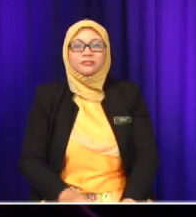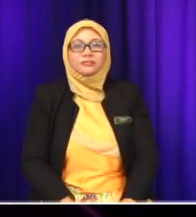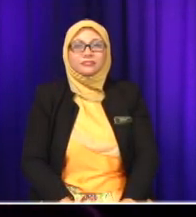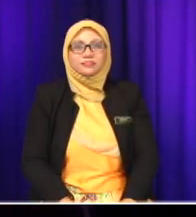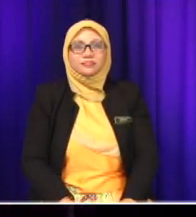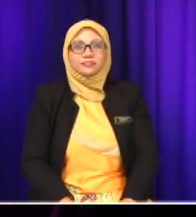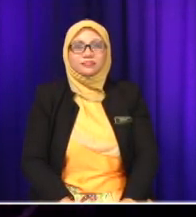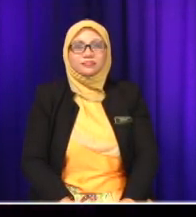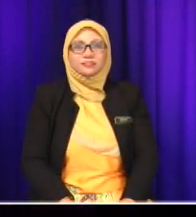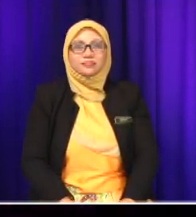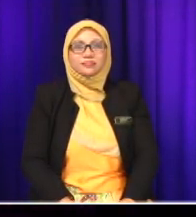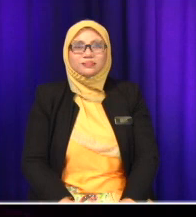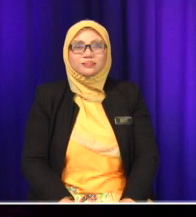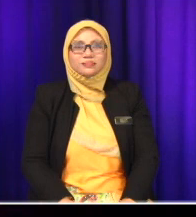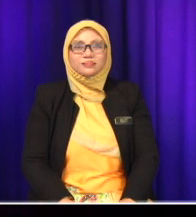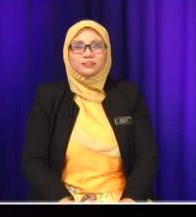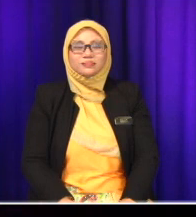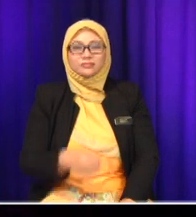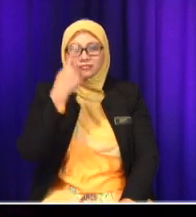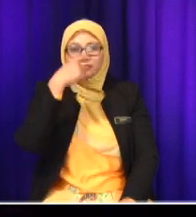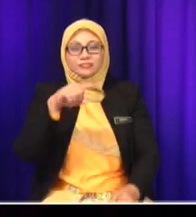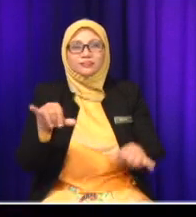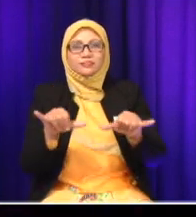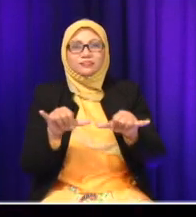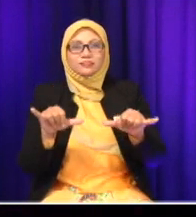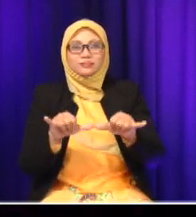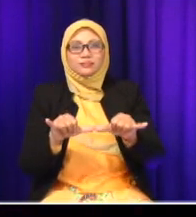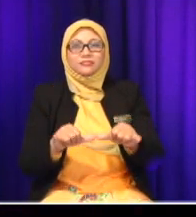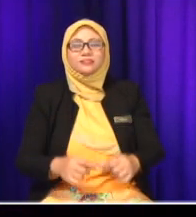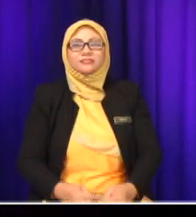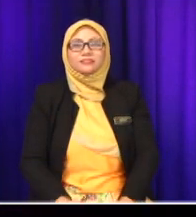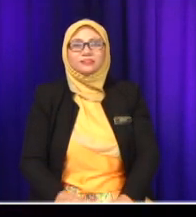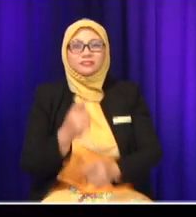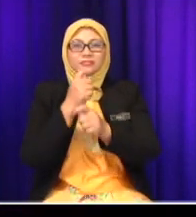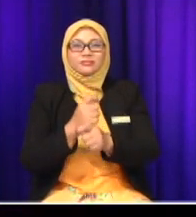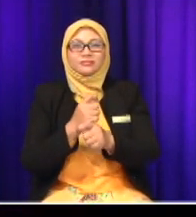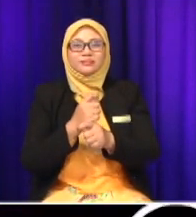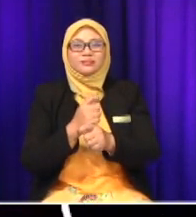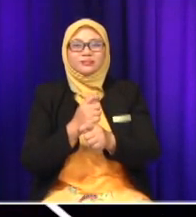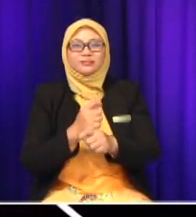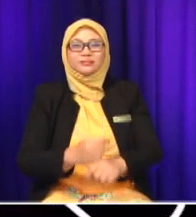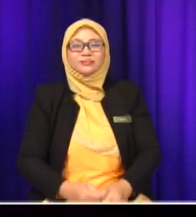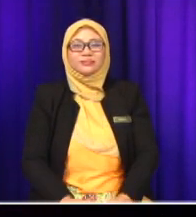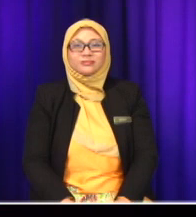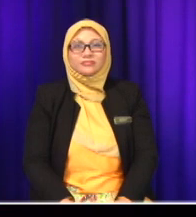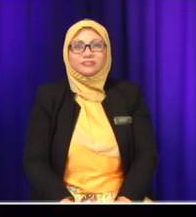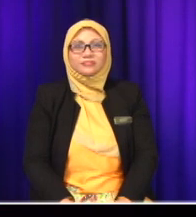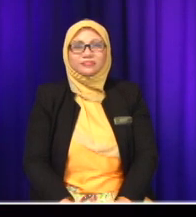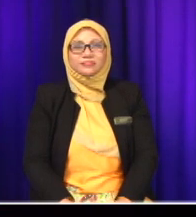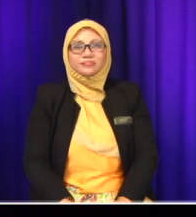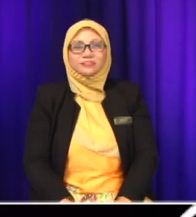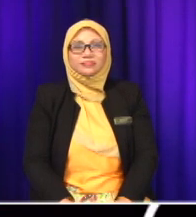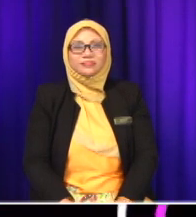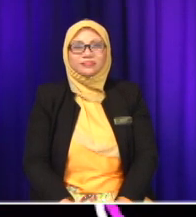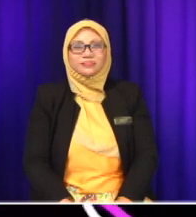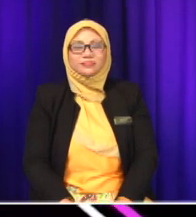mengukur ya betul okey tolok mampatan digunakan untuk mengukur okey tahniah shfizi nama-nama Fizi ni hebat-hebat ya betul memang hebat